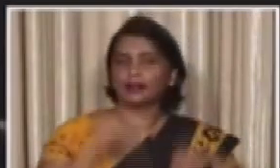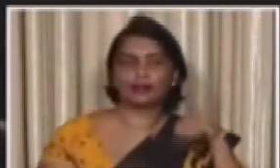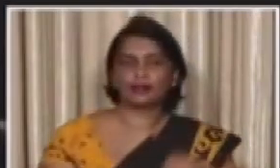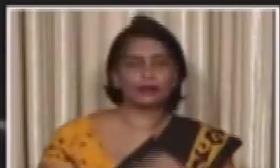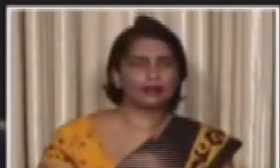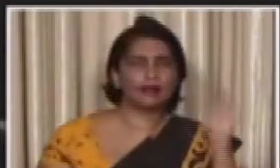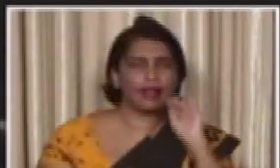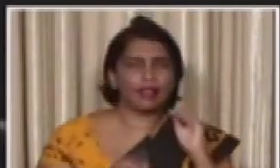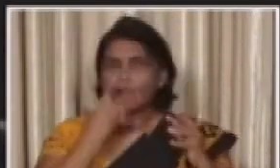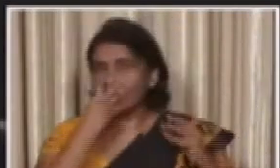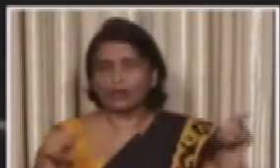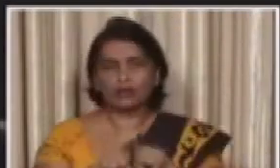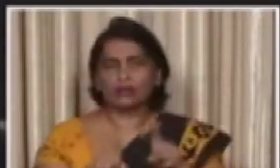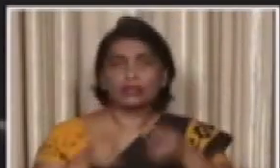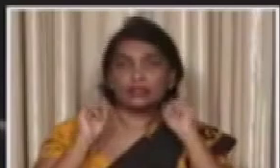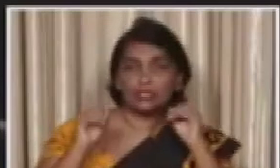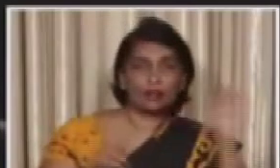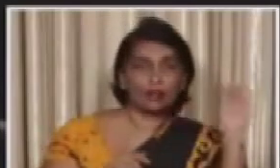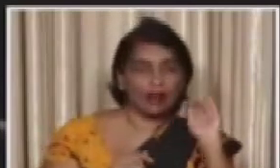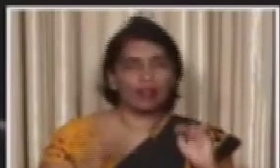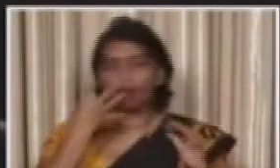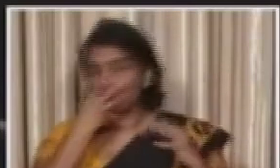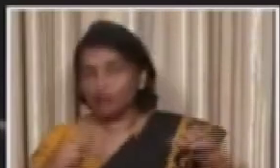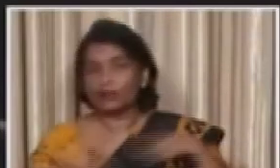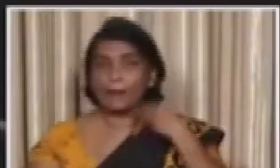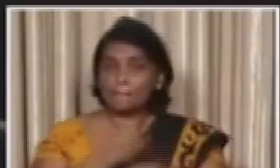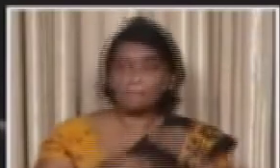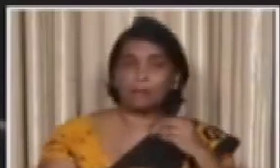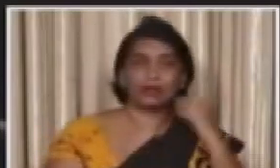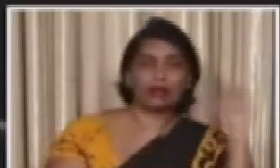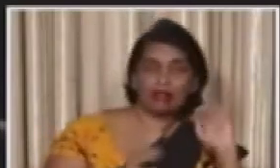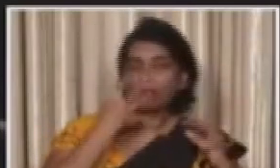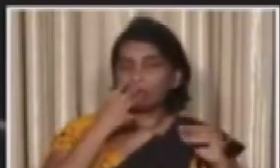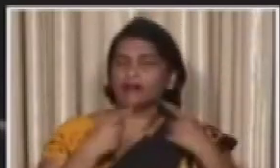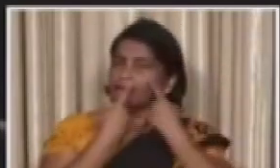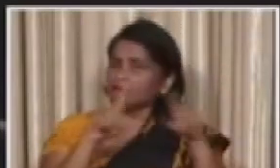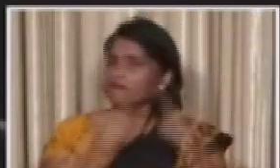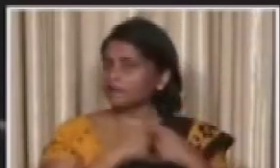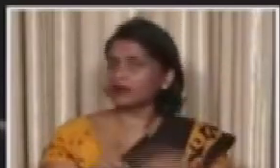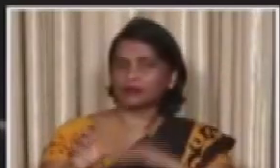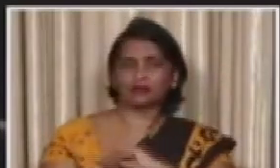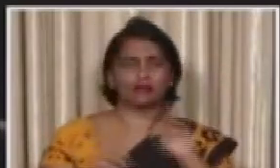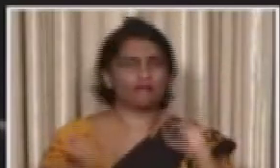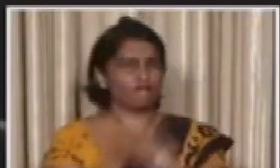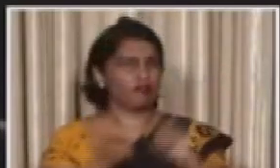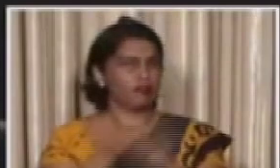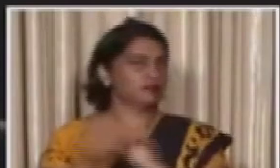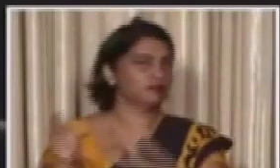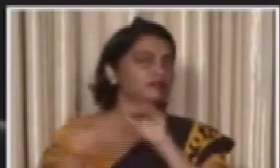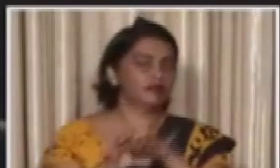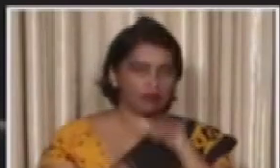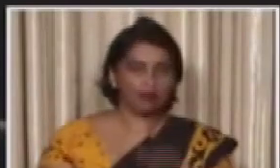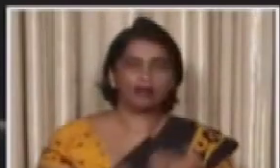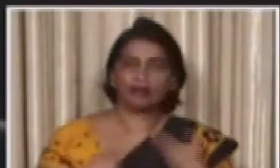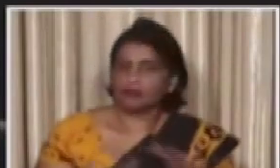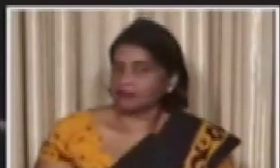නයිමුගටි පමණක් නොව ක්‍රීඩාවේ නයිමුගටි, ව්‍යාපාරික නයිමුගටි ඇතුළු විවිධ ශේෂ්ඨවල නයිමුගටි එකතු වෙලා ඉන්නවා. මට නම්